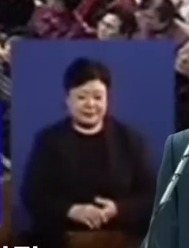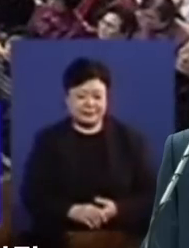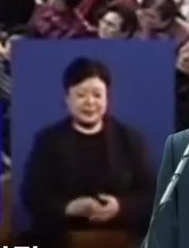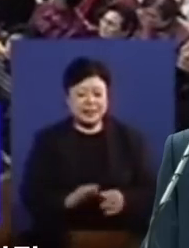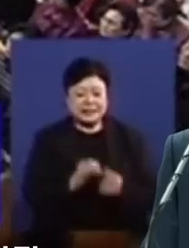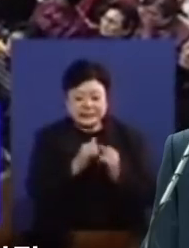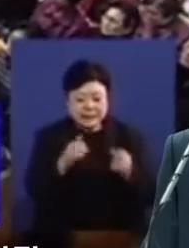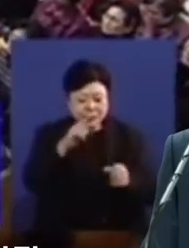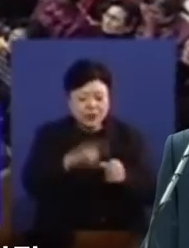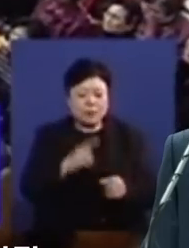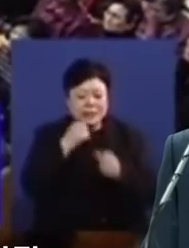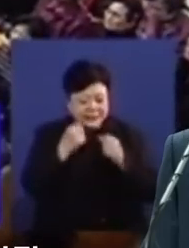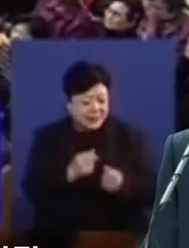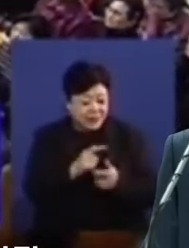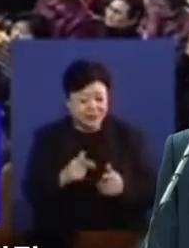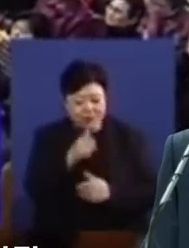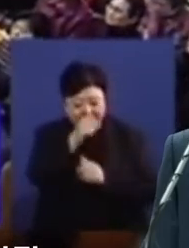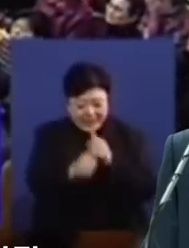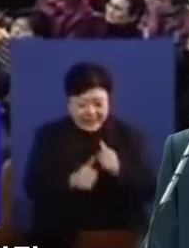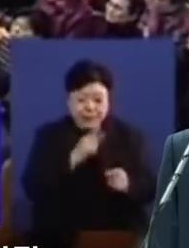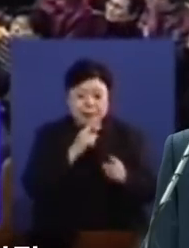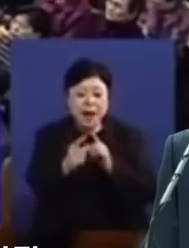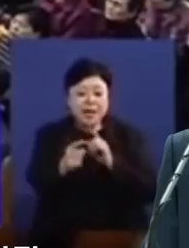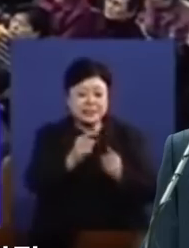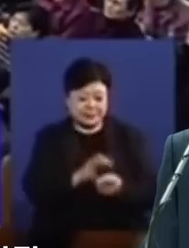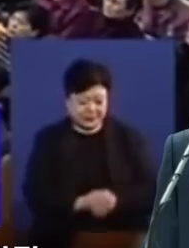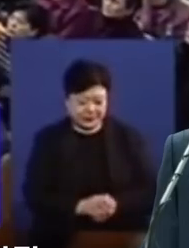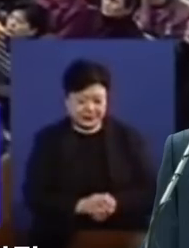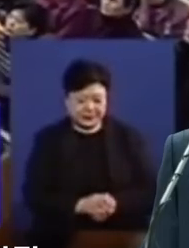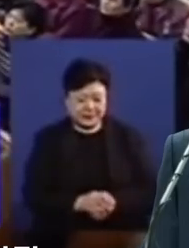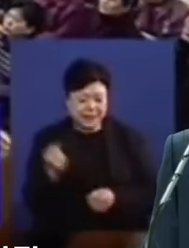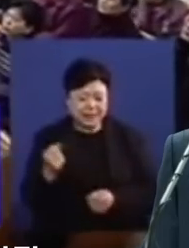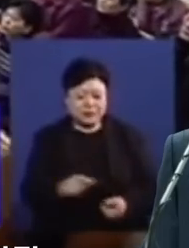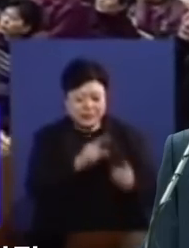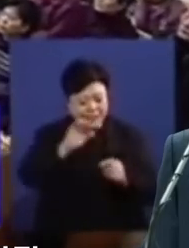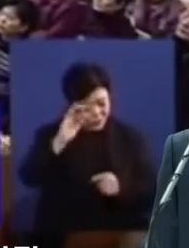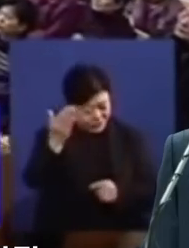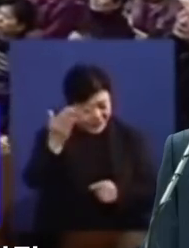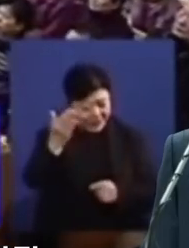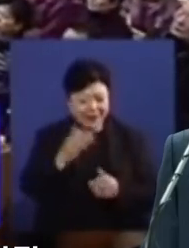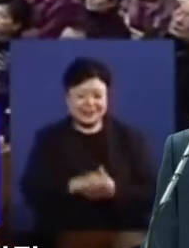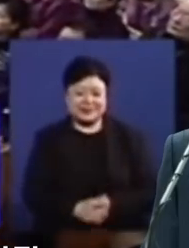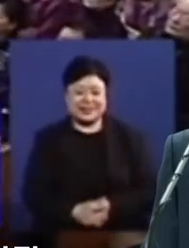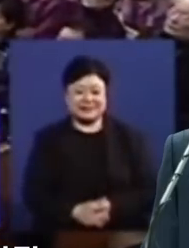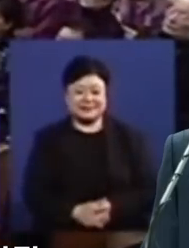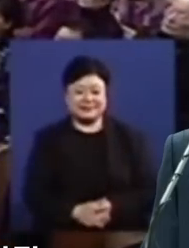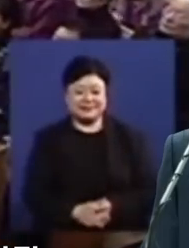사람이 떡으로만 살 것이 아니요 하나님의 입으로 나오는 모든 말씀으로 살 것이라 하였느니라.